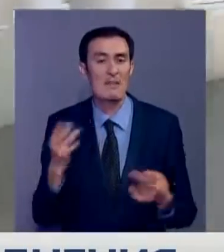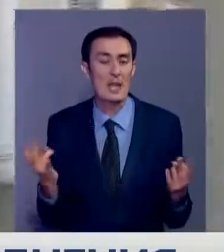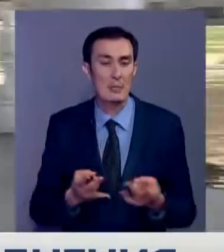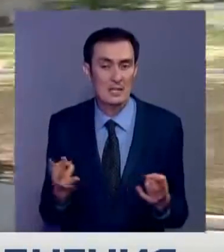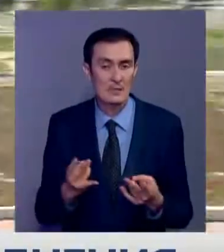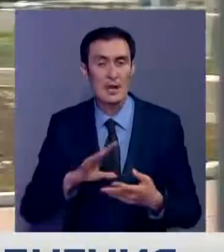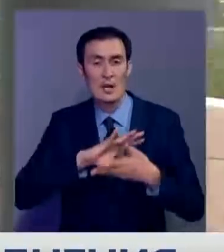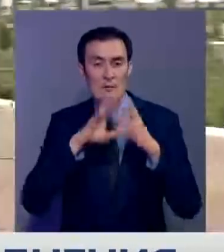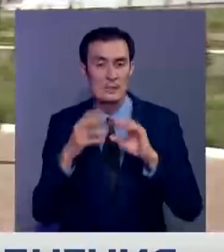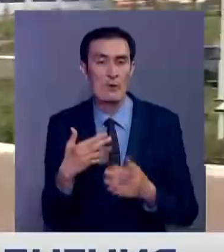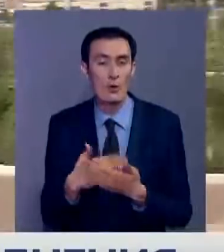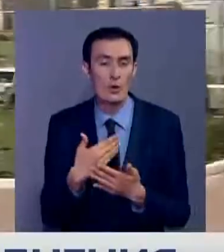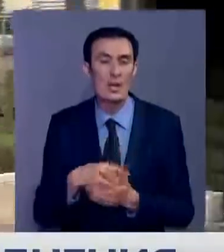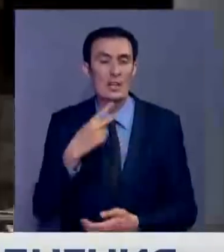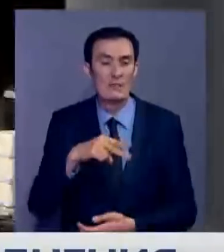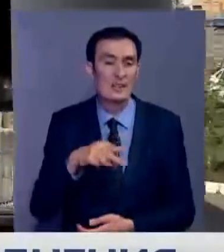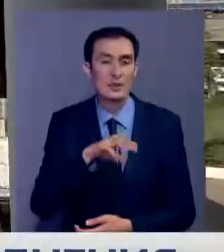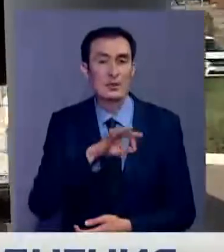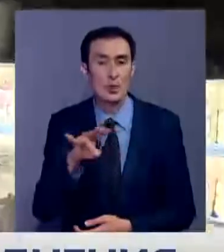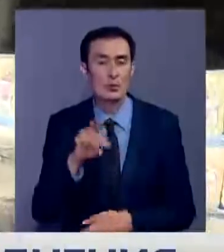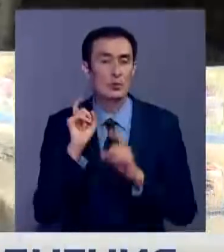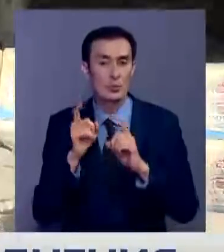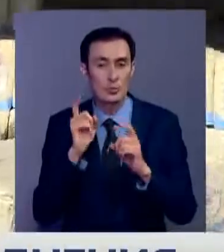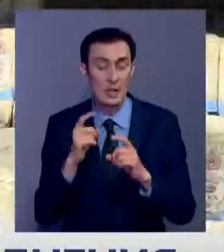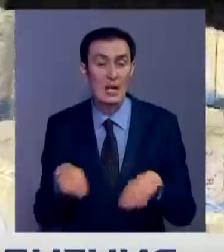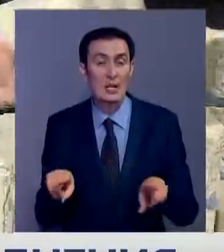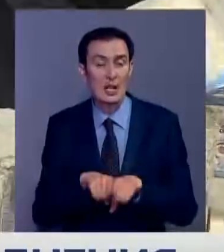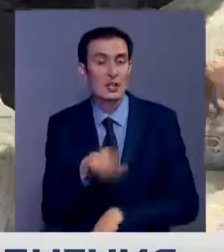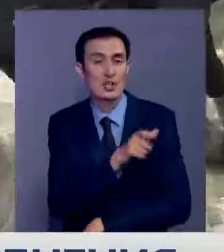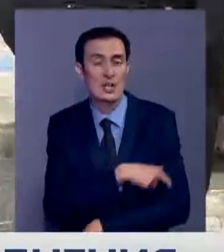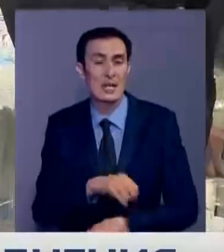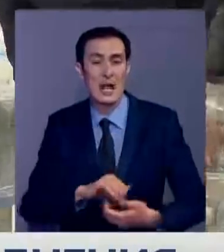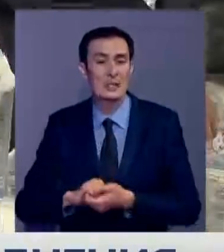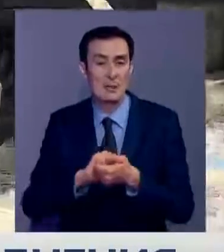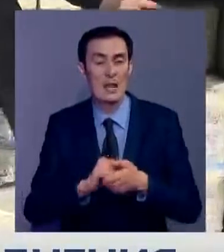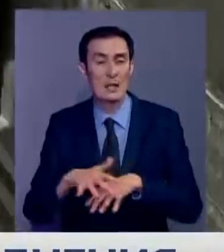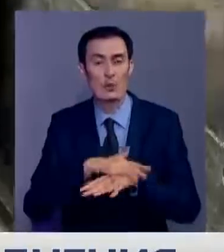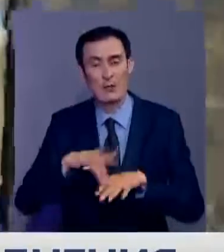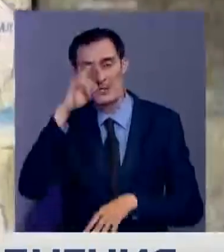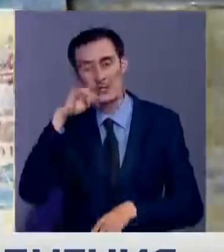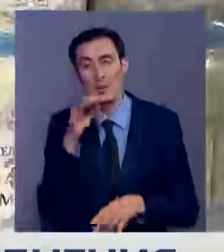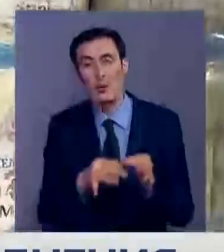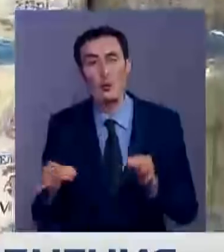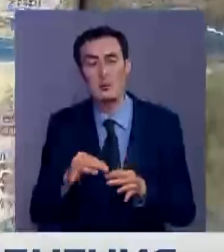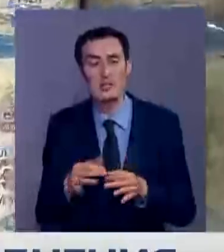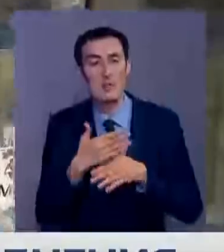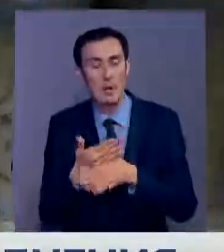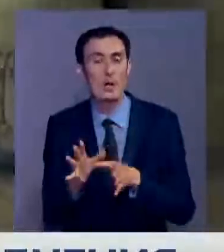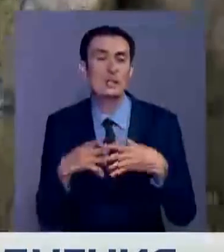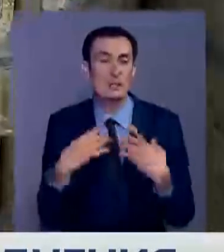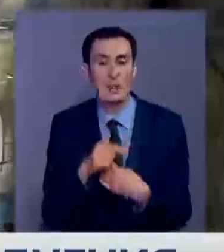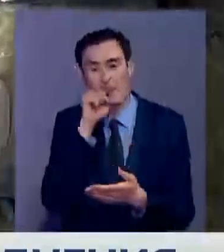первой необходимости. Всего около 20 тонн груза. Также члены Ассамблеи народа Казахстана области помогают